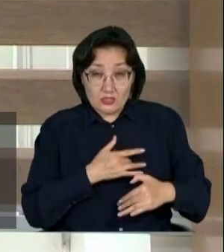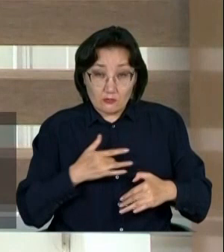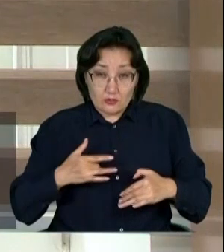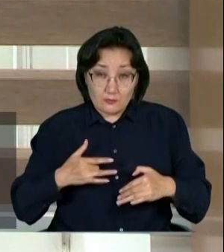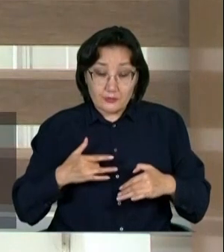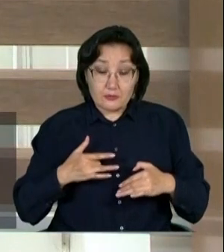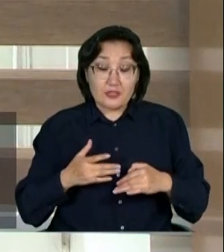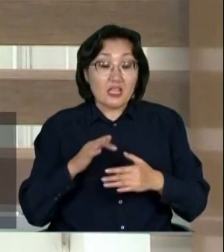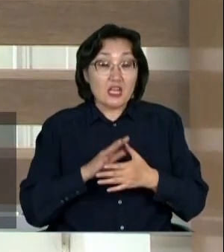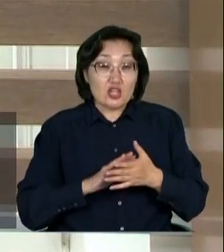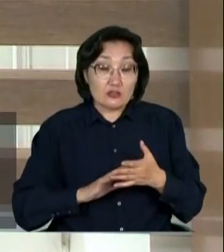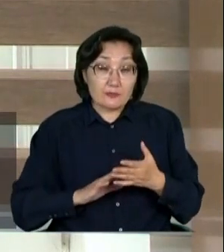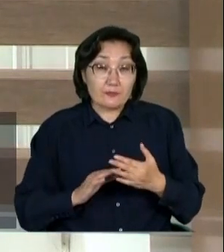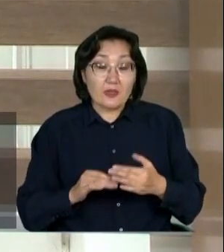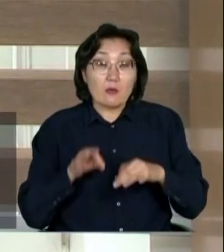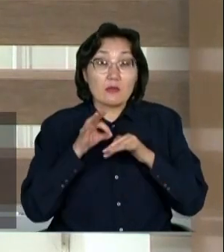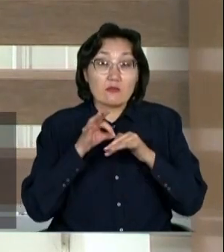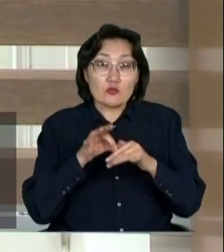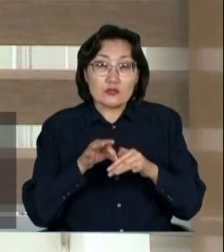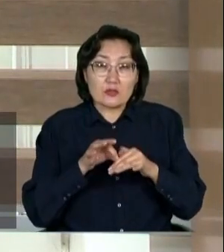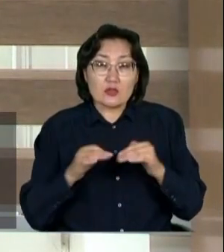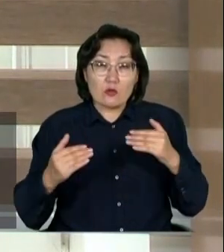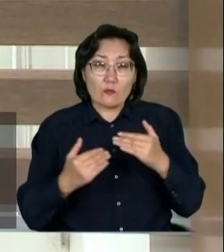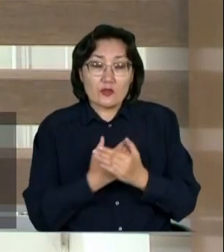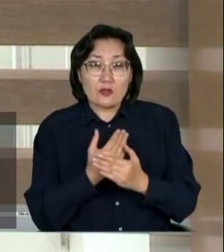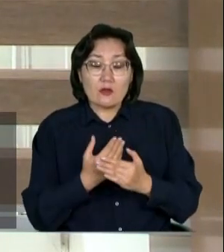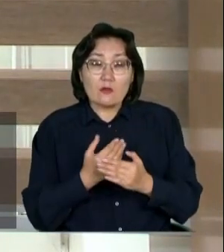Вот. Дальше проводятся